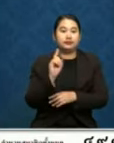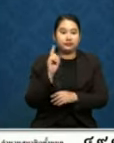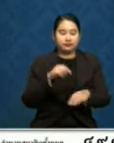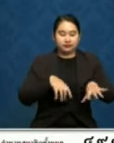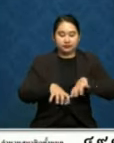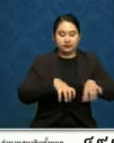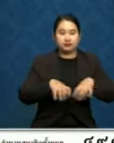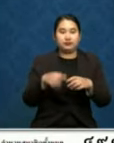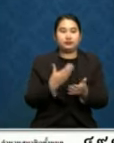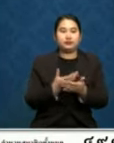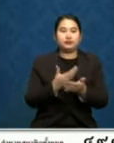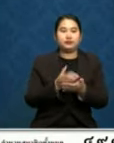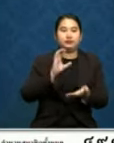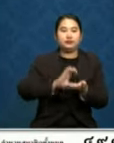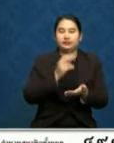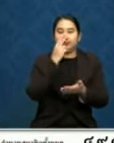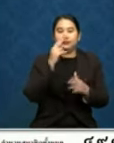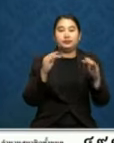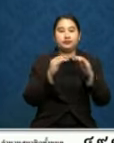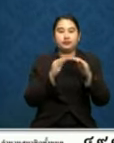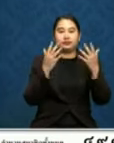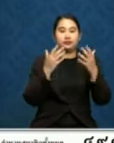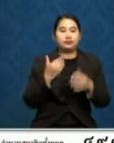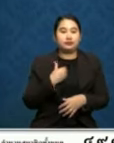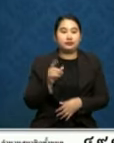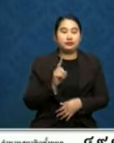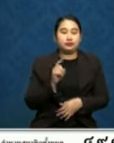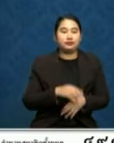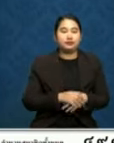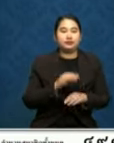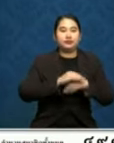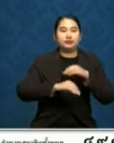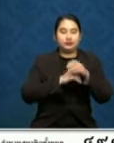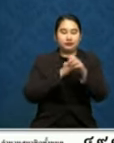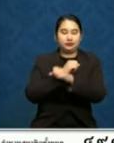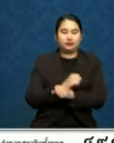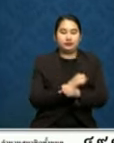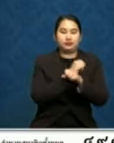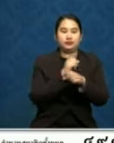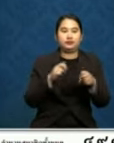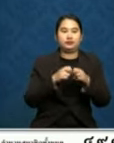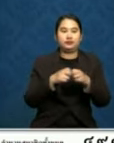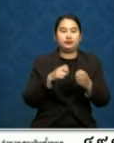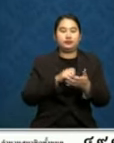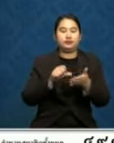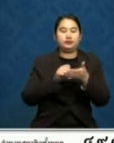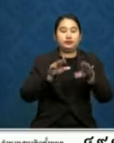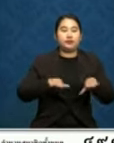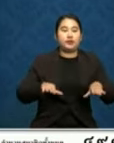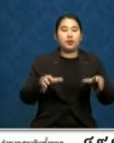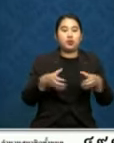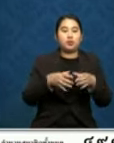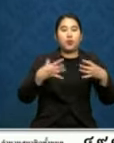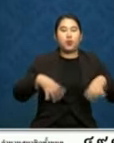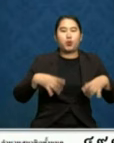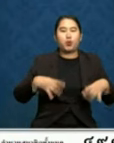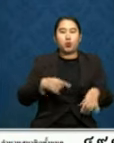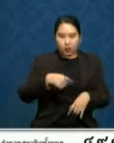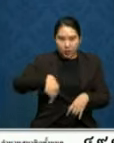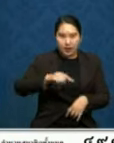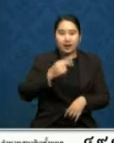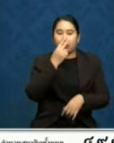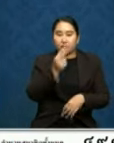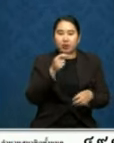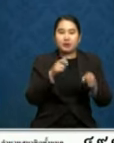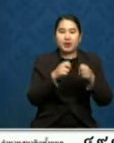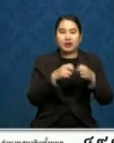จัดสรรงบไม่ได้สัดส่วนนะคะอย่างเช่นโครงการป้องกันแก้ไขเด็กและเยาวชนกลุ่มเสี่ยงที่มีปัญ